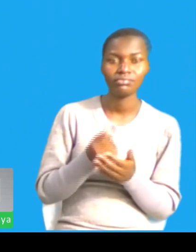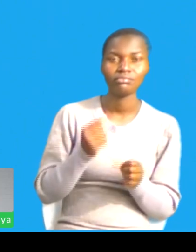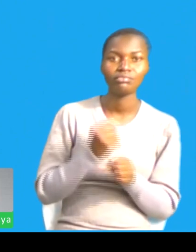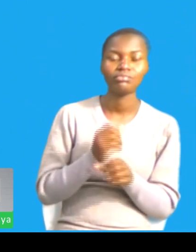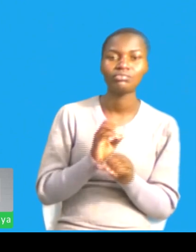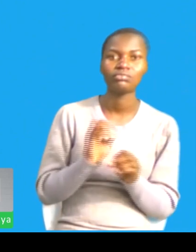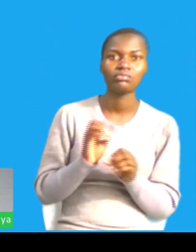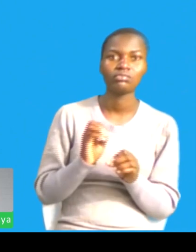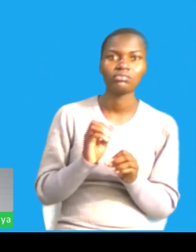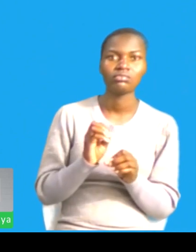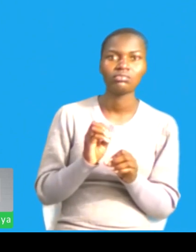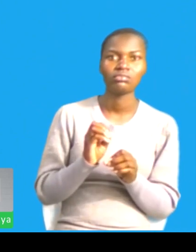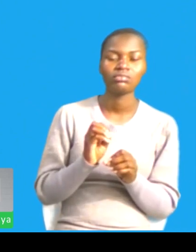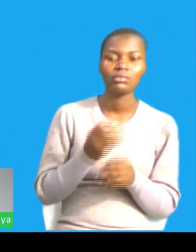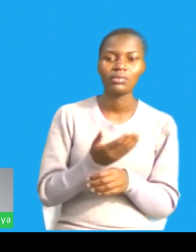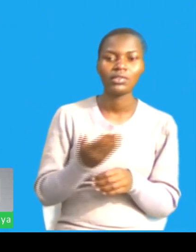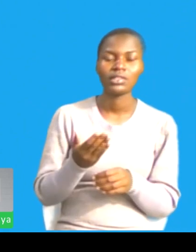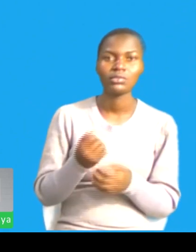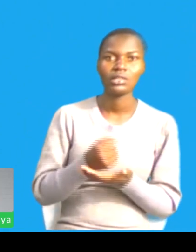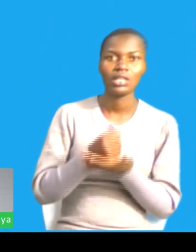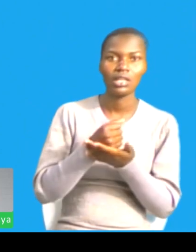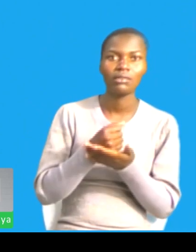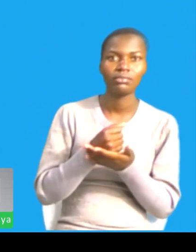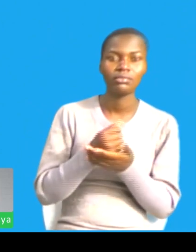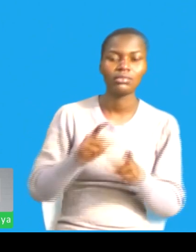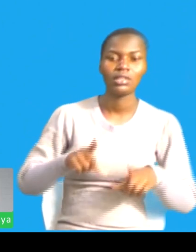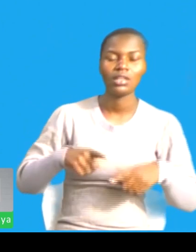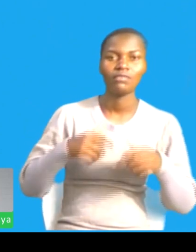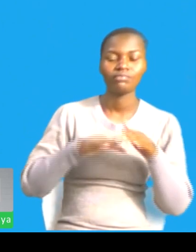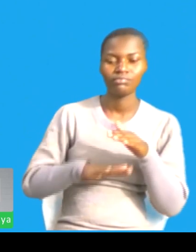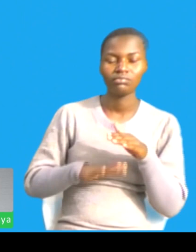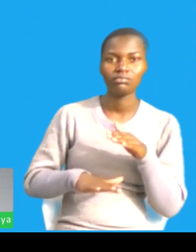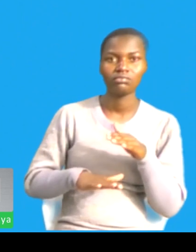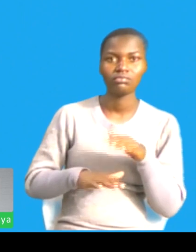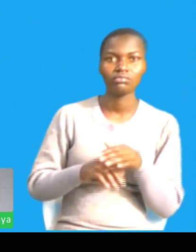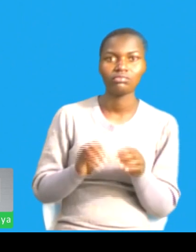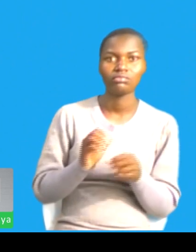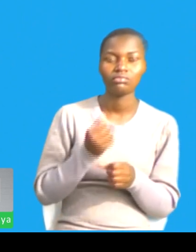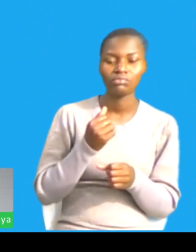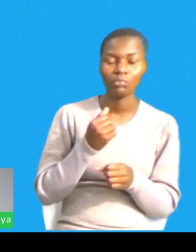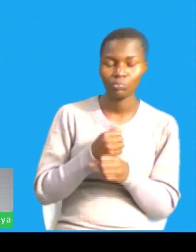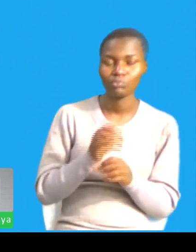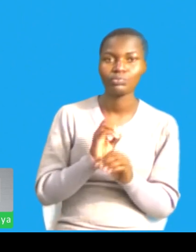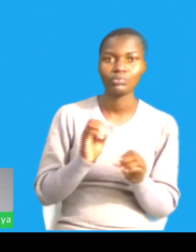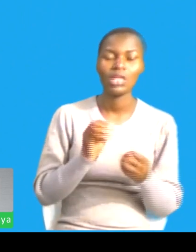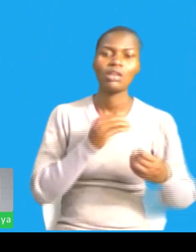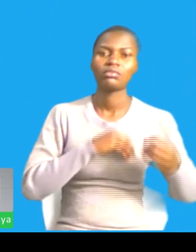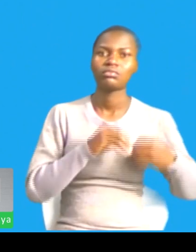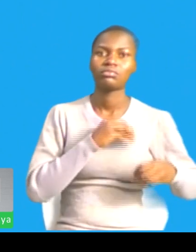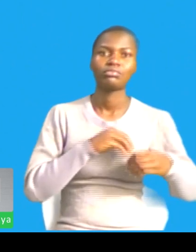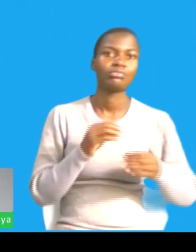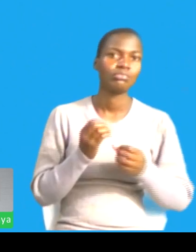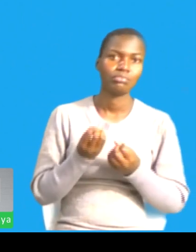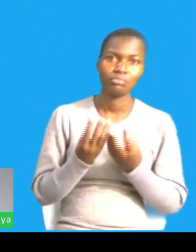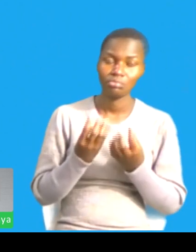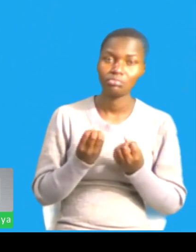vitu zingesaidia maisha irudi chini haziwezi fanyika. So corruption iko nayo kubwa sana. Right. Mimi ningeomba sana that